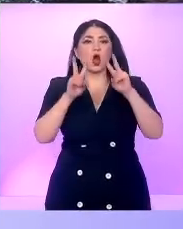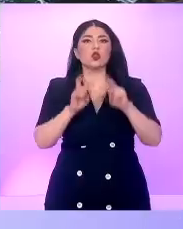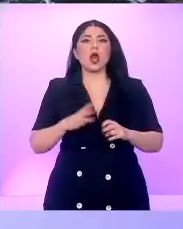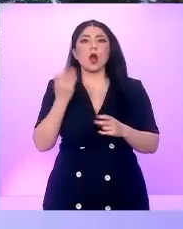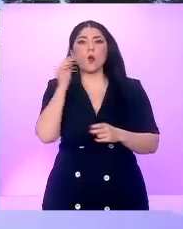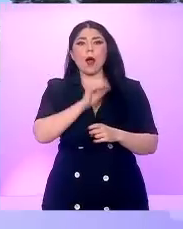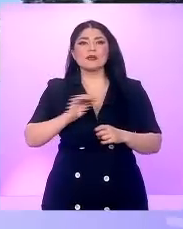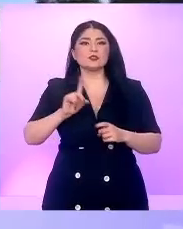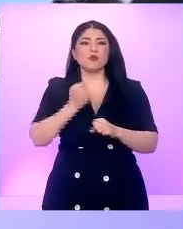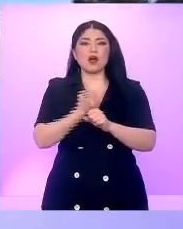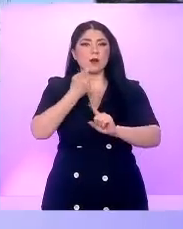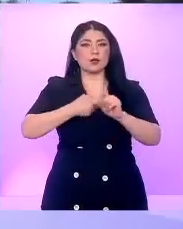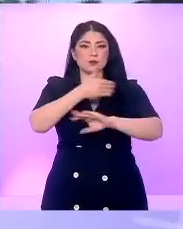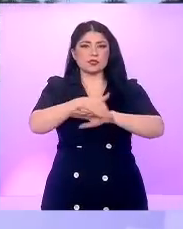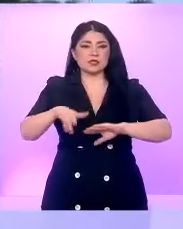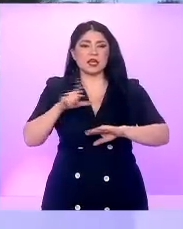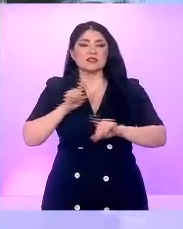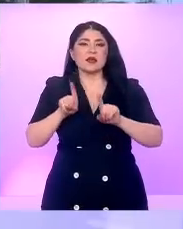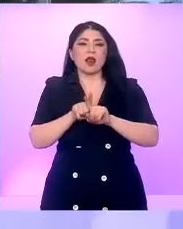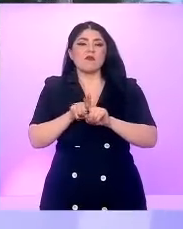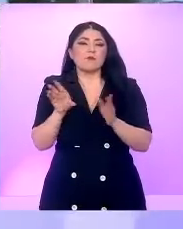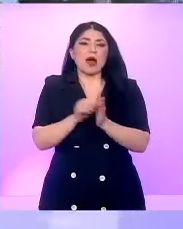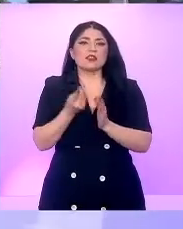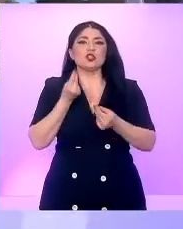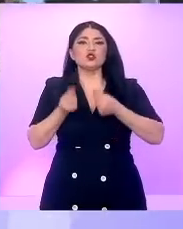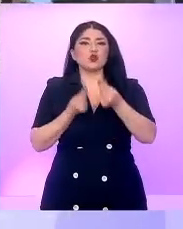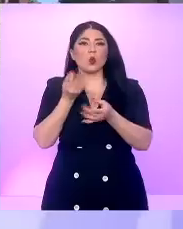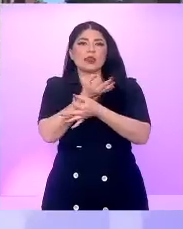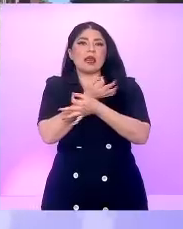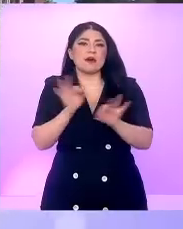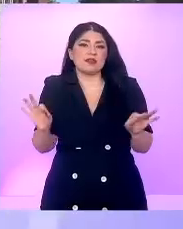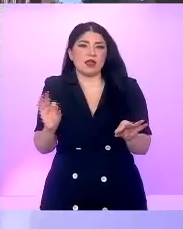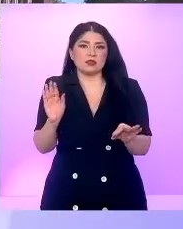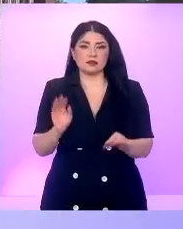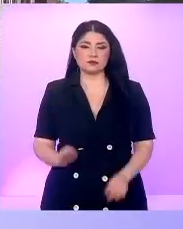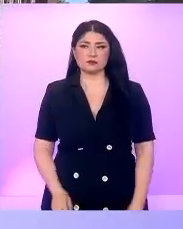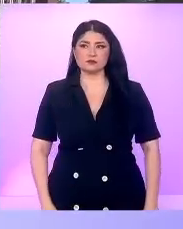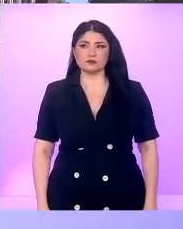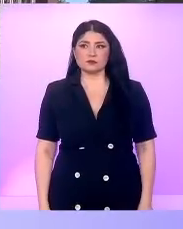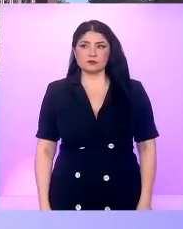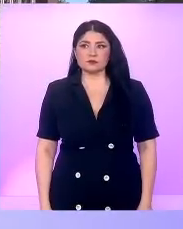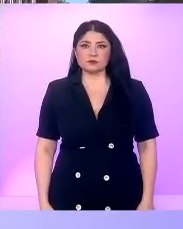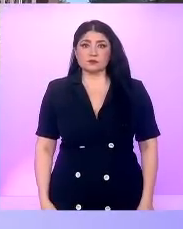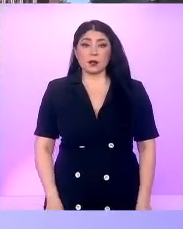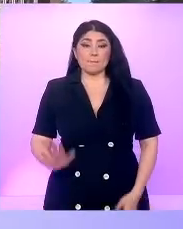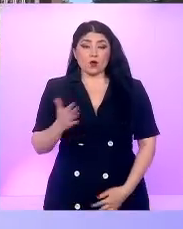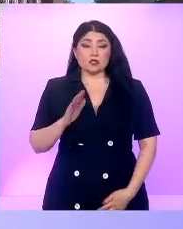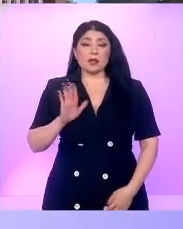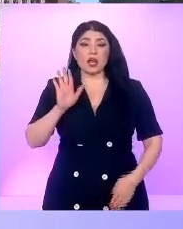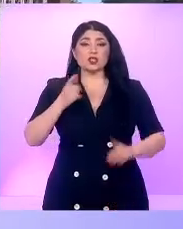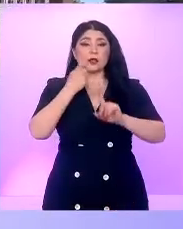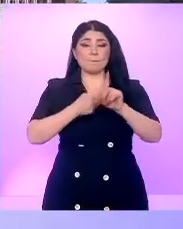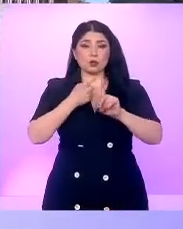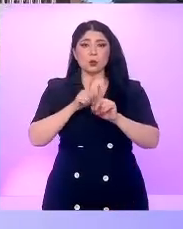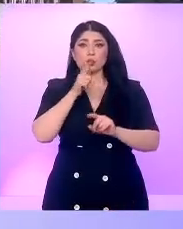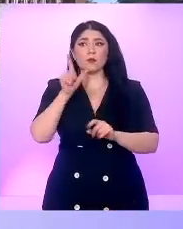pentru proteste. Ele fac parte din jocul democratic. Pe de altă parte, este foarte posibil ca aceste demonstrații în care, mă rog, la